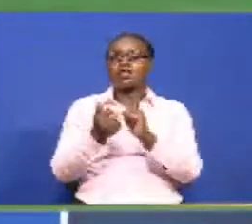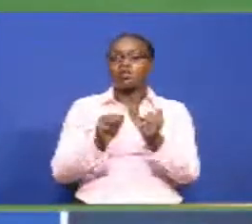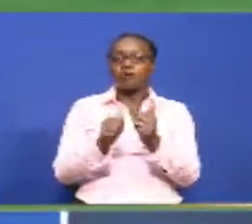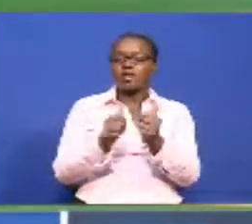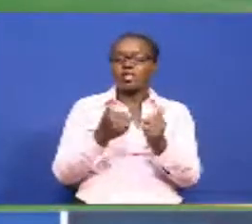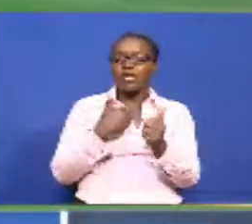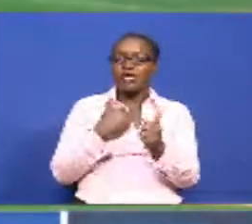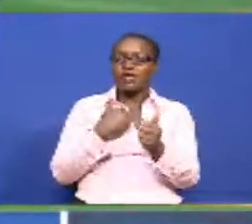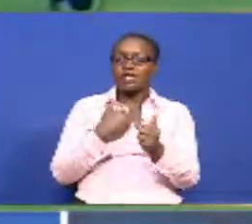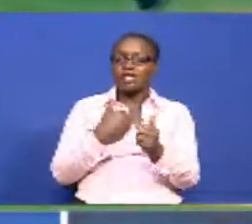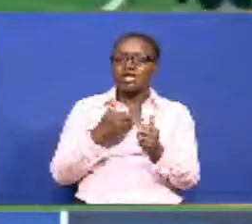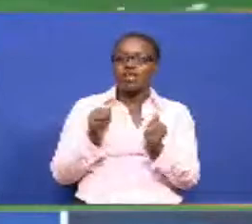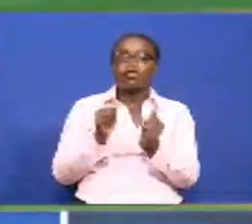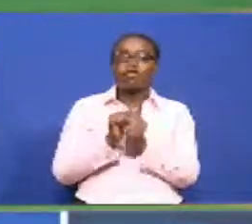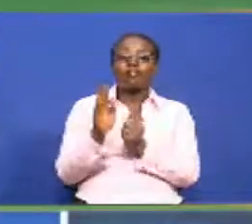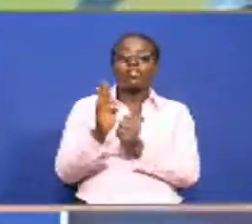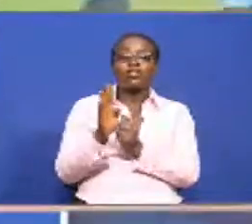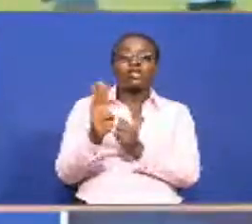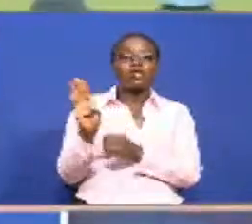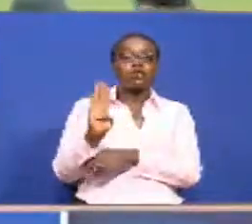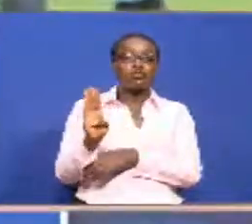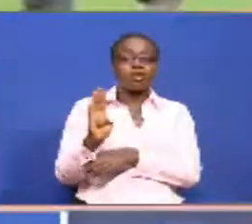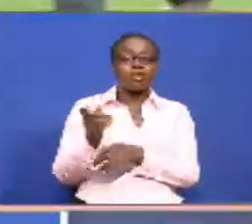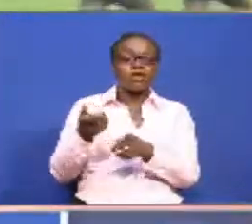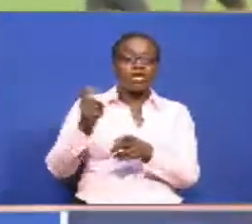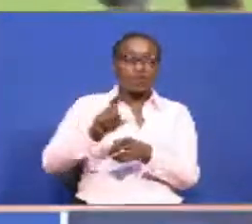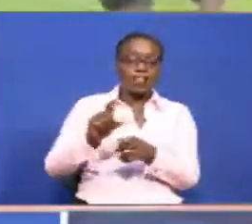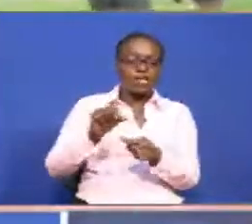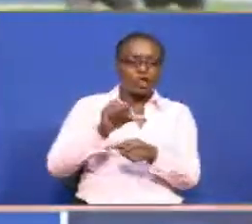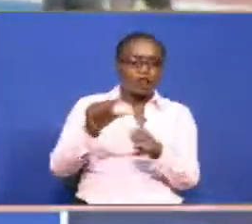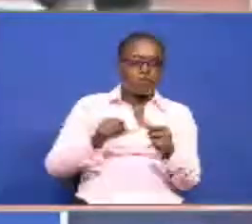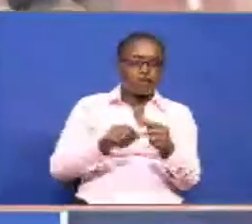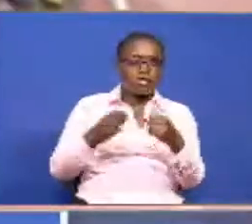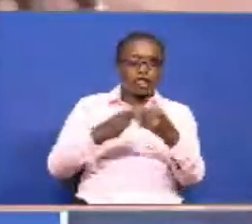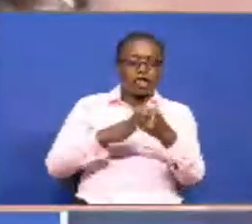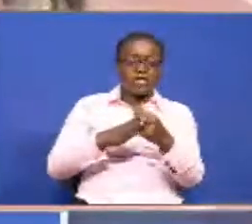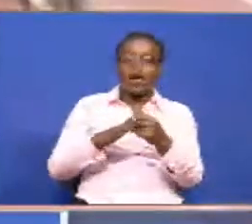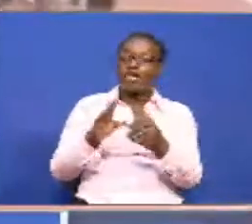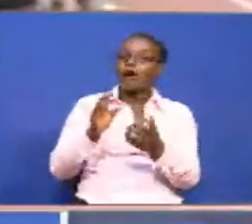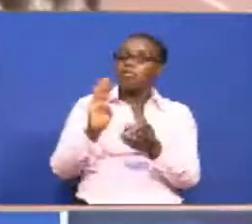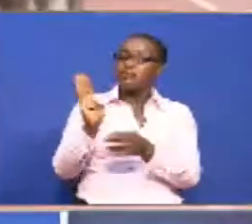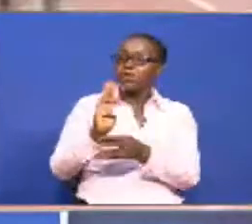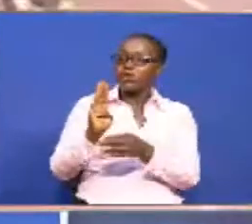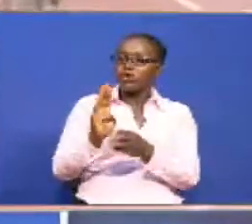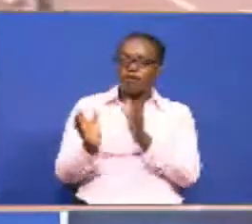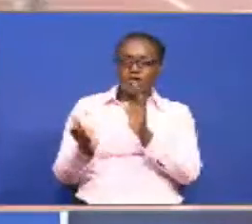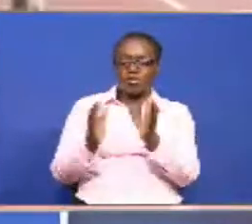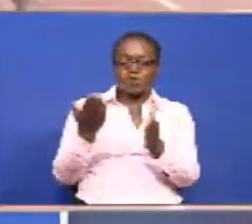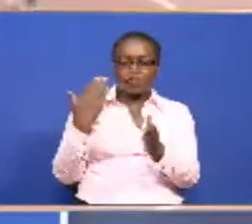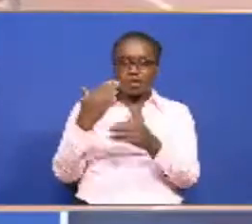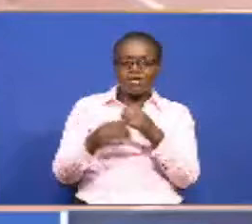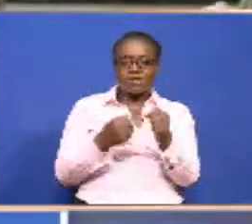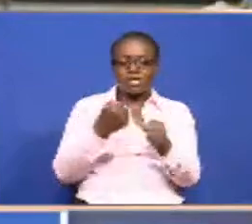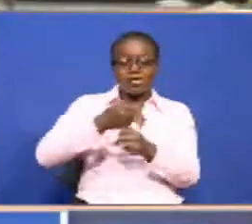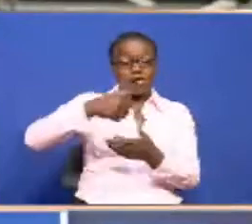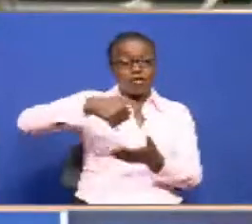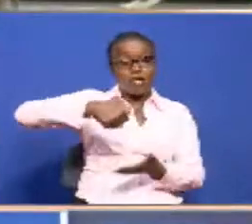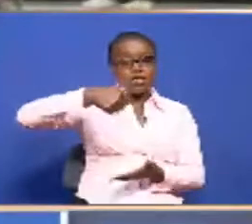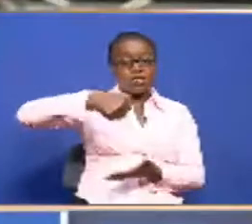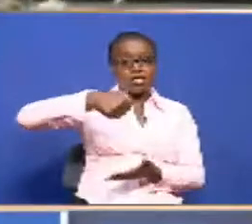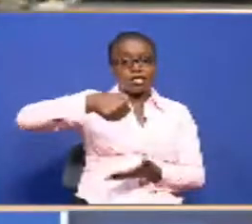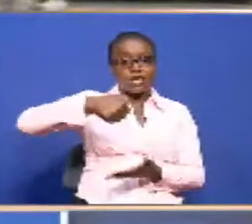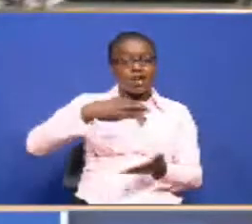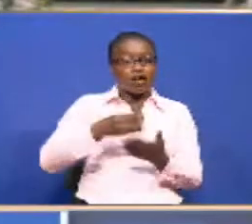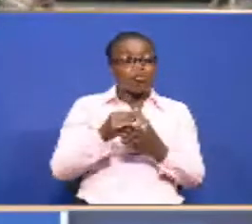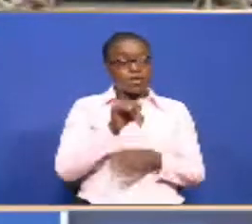cha shilingi bilioni 14, nyongeza ya takriban bilioni 9 ikilinganishwa na bajeti ya mwaka uliopita. Fedha